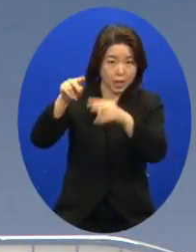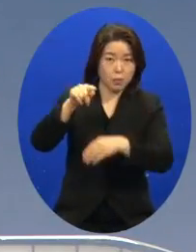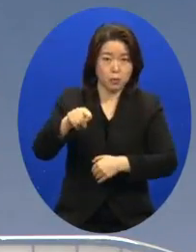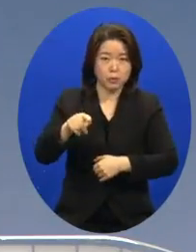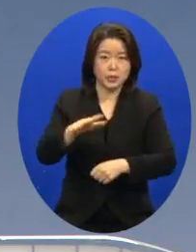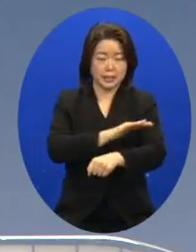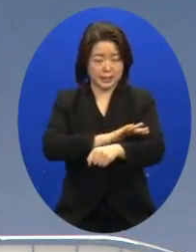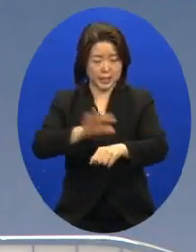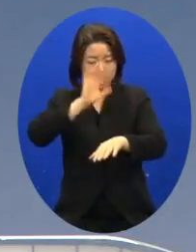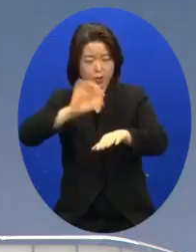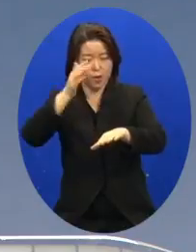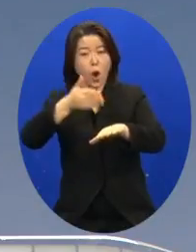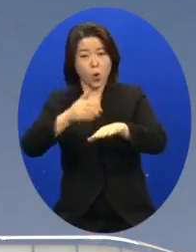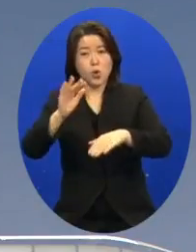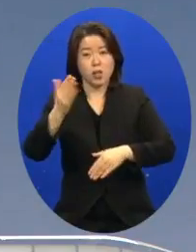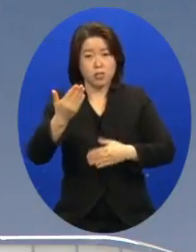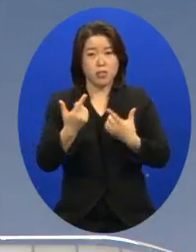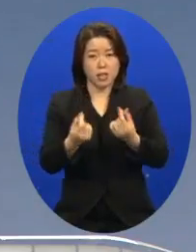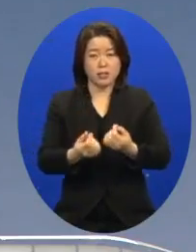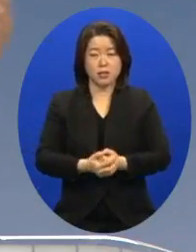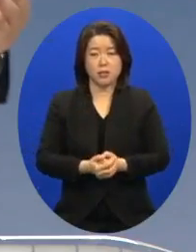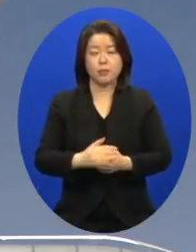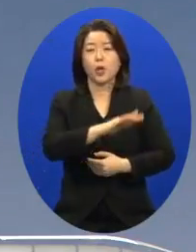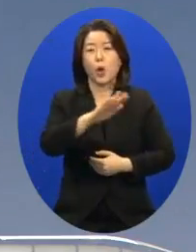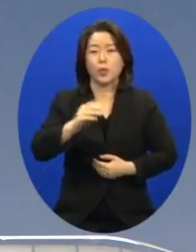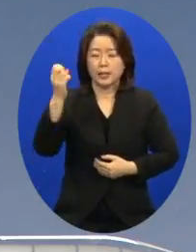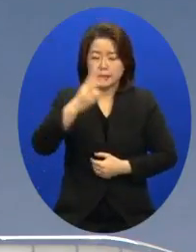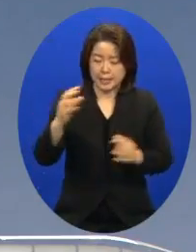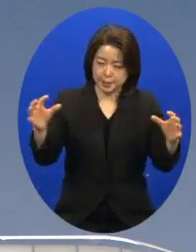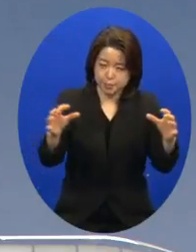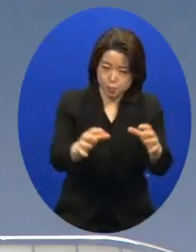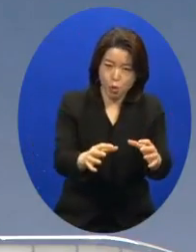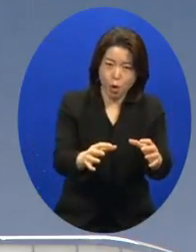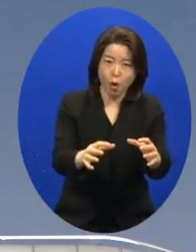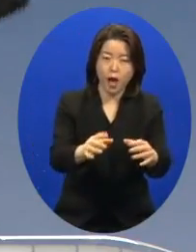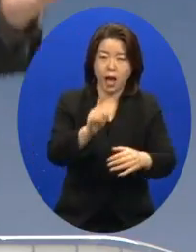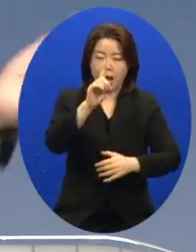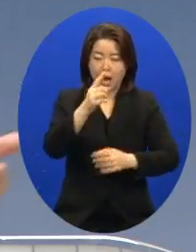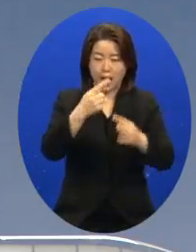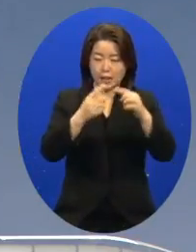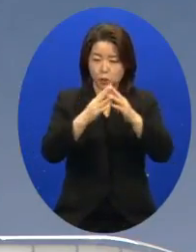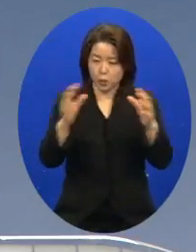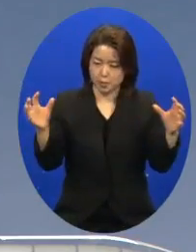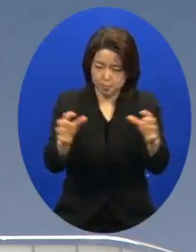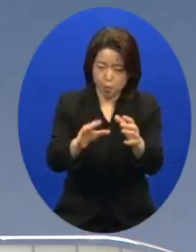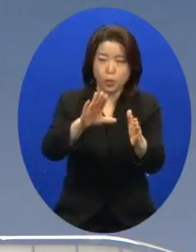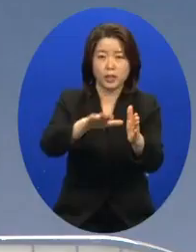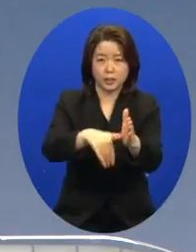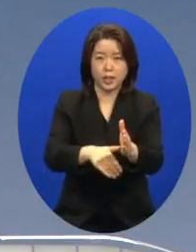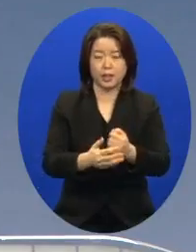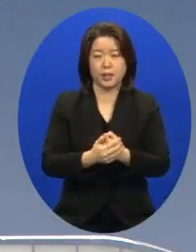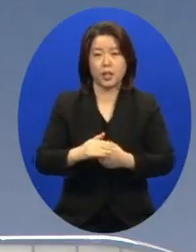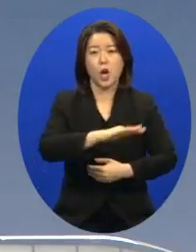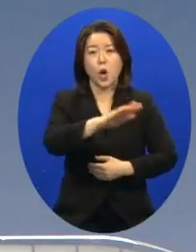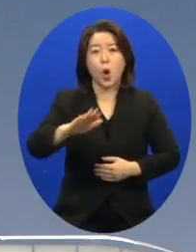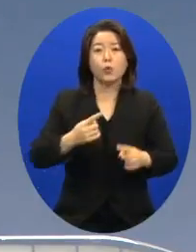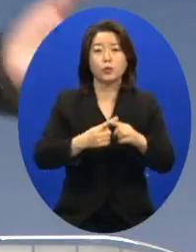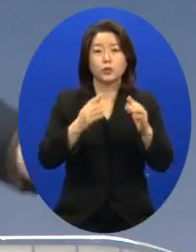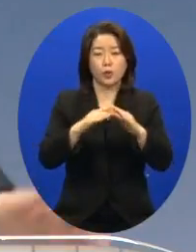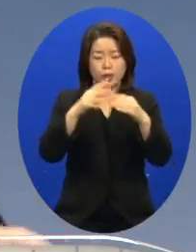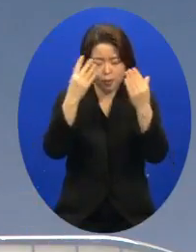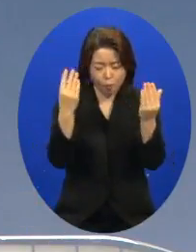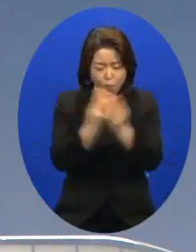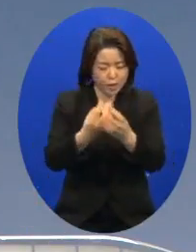잘 훈련 되어져서 우리가 다시 모여서 한 교회로 모일 때 우리 교회가 완전히